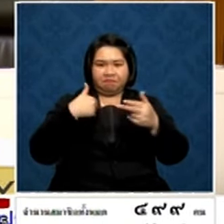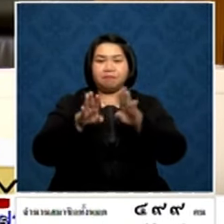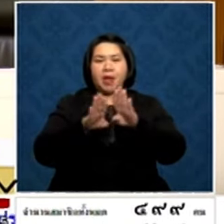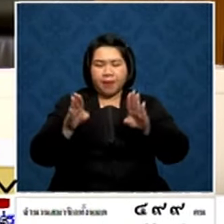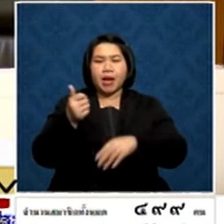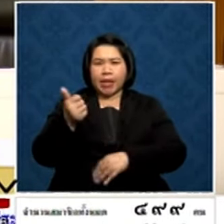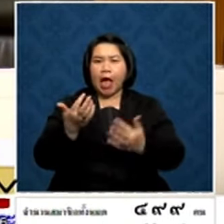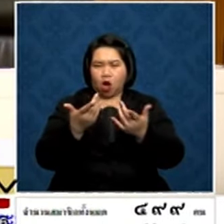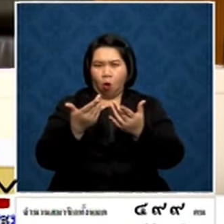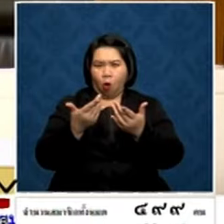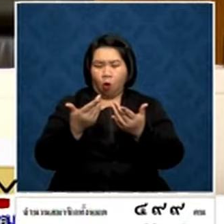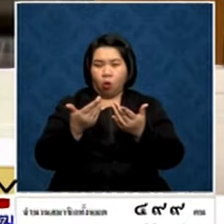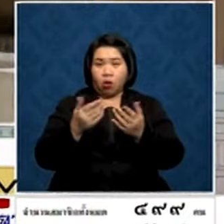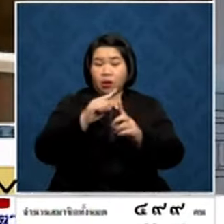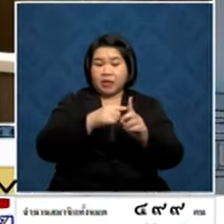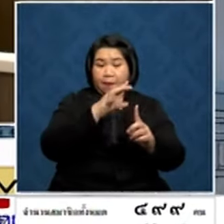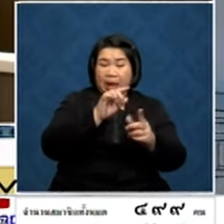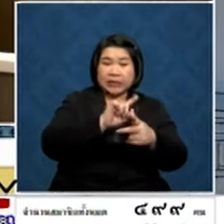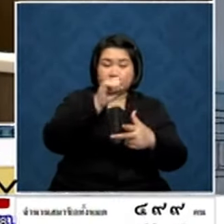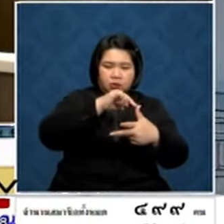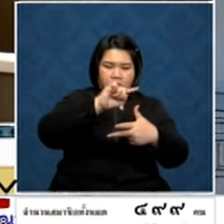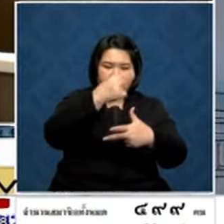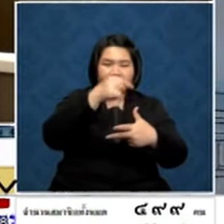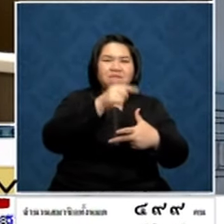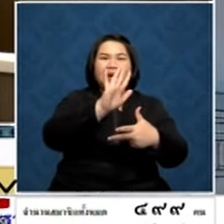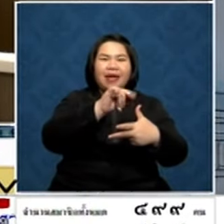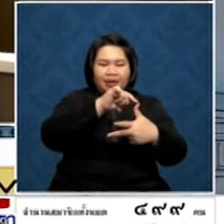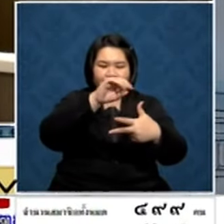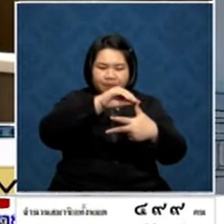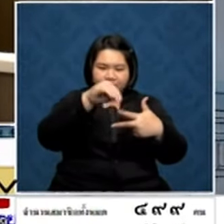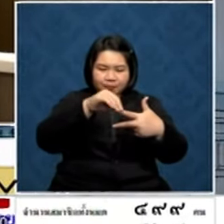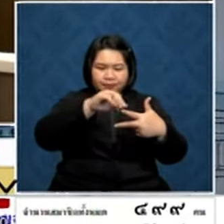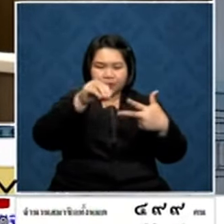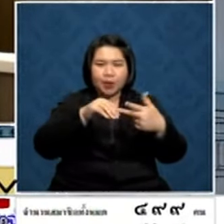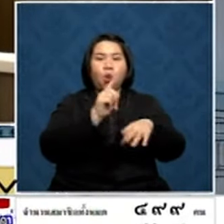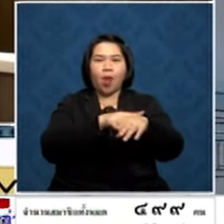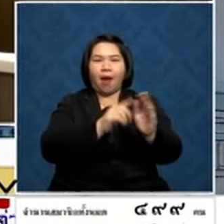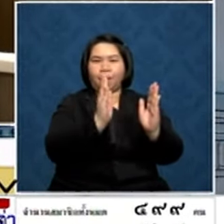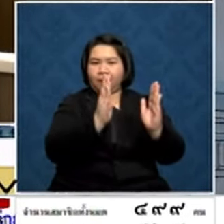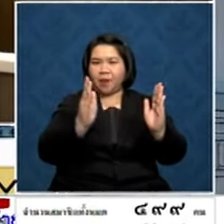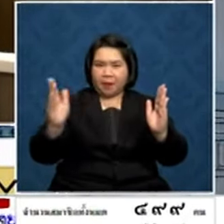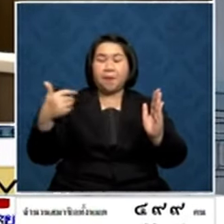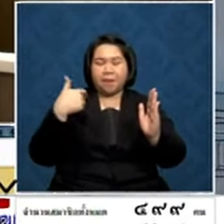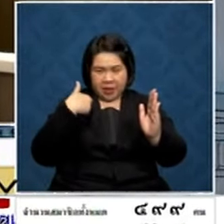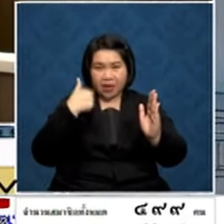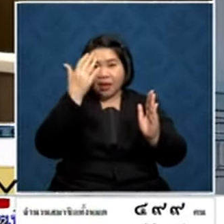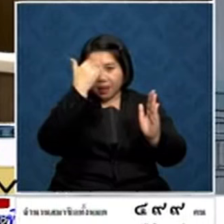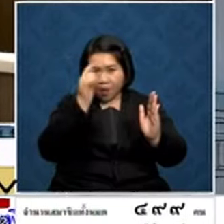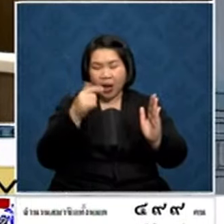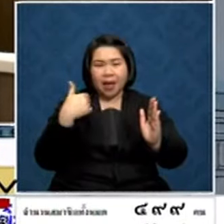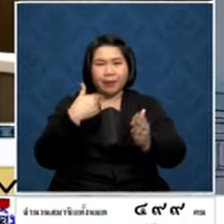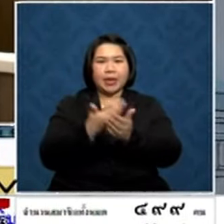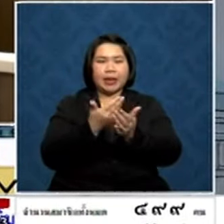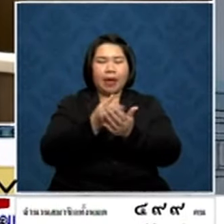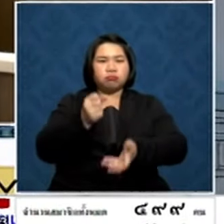หลังจากนั้นหลังจากวันที่ 1สิงหาคมไม่ใช่เริ่มวันที่ 1สิงหาคมแต่เรามีกรอบเวลาเพียงพอเพราะว่าเราเริ่มลงเงิน